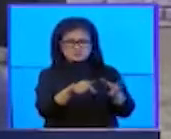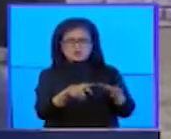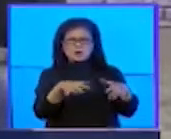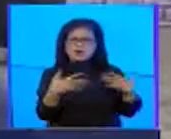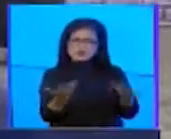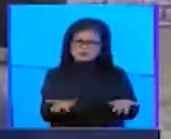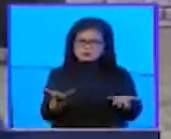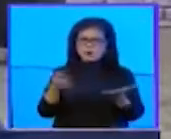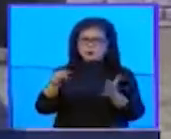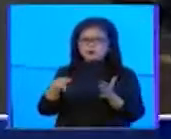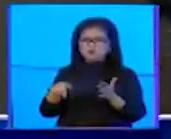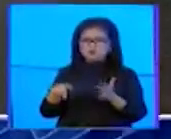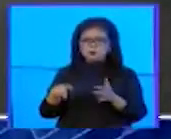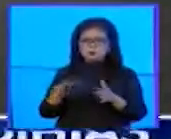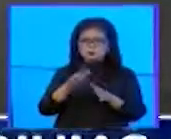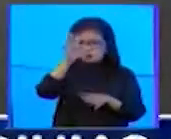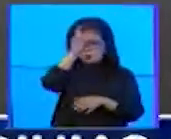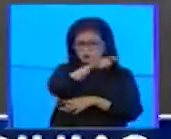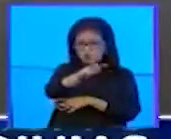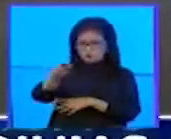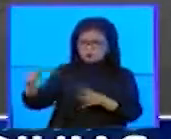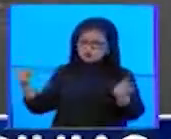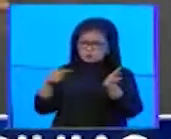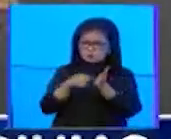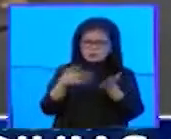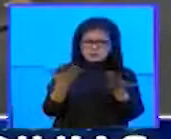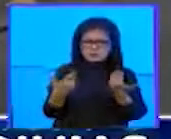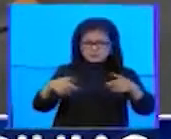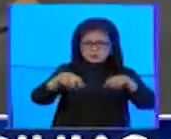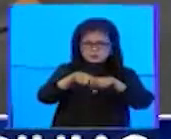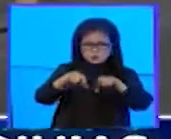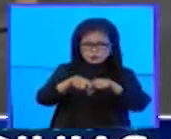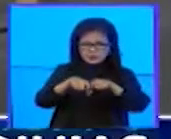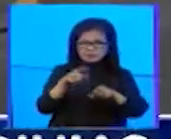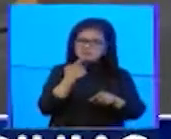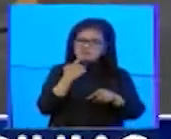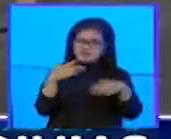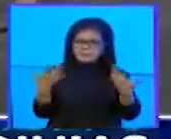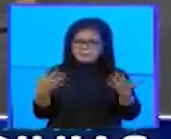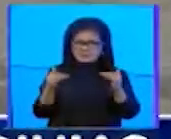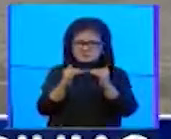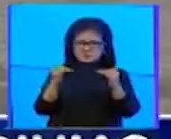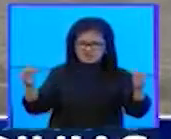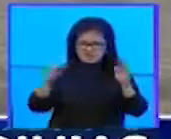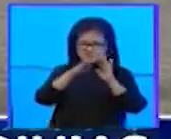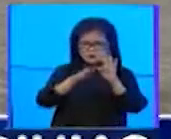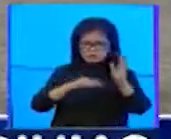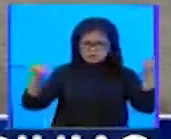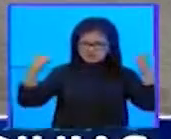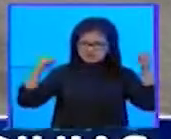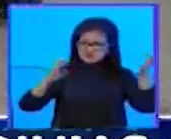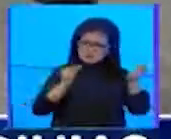pemilih di masing-masing pilkada harus menyesuaikan atau melakukan penyesuaian terhadap dengan standar protokol kesehatan pencegahan